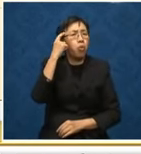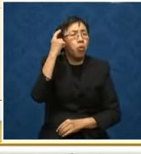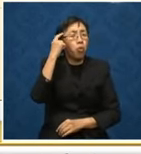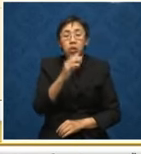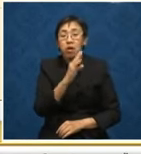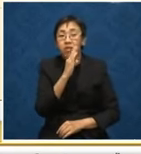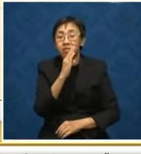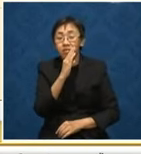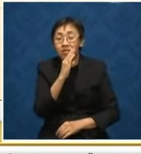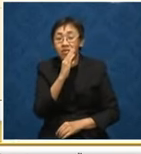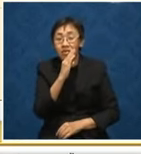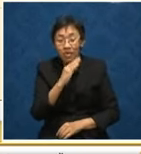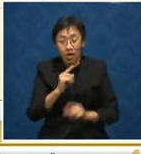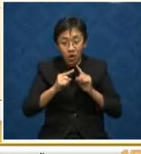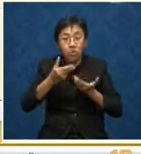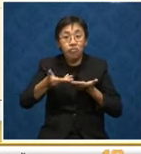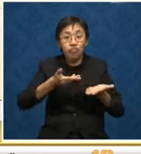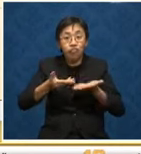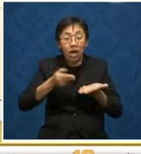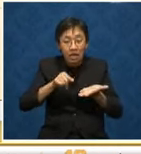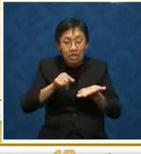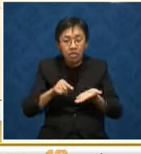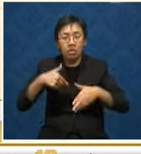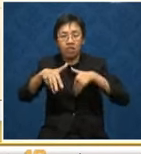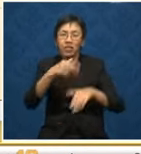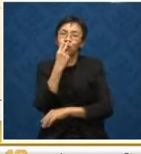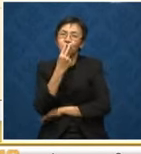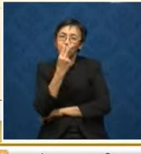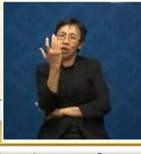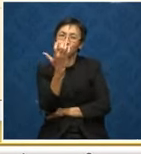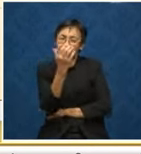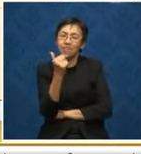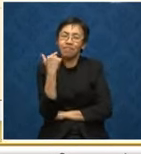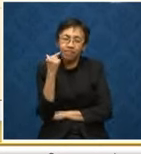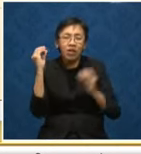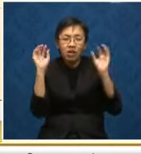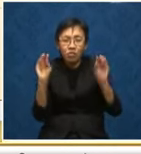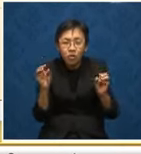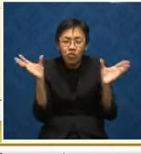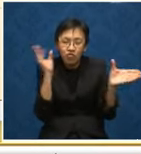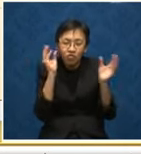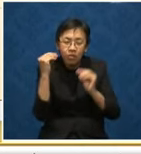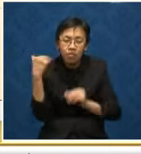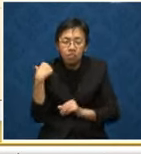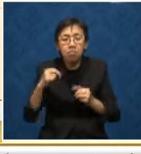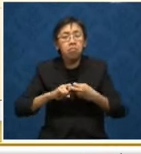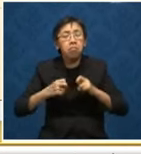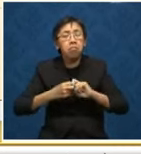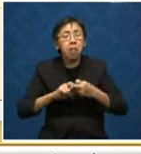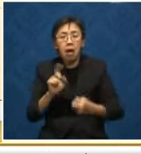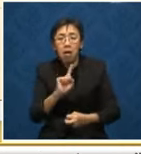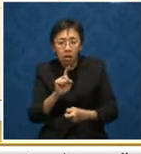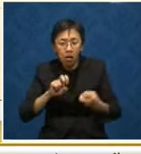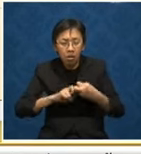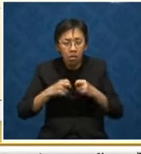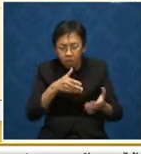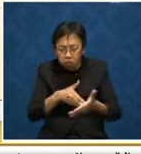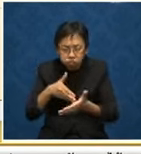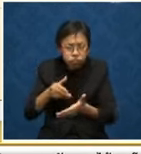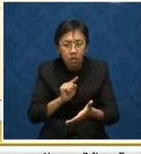าพูดในตอนหารือในประชาชนติดตามแล้วนะครับเขาก็จะต้องทำมีปัญหาอุปสรรคเขาก็จะได้แจ้ง